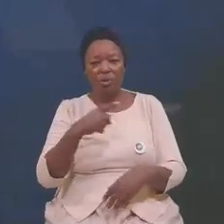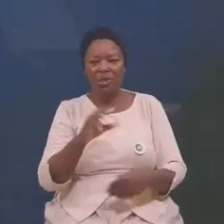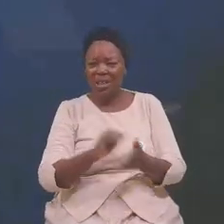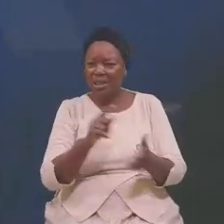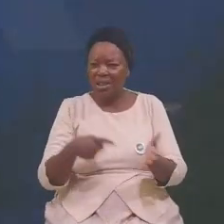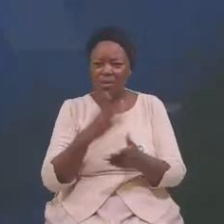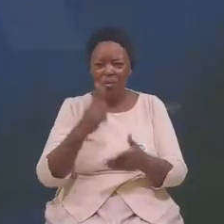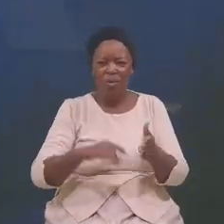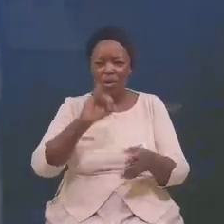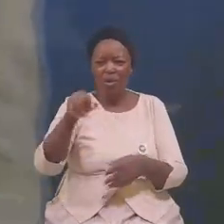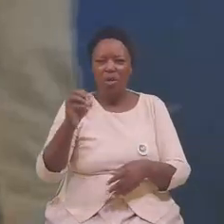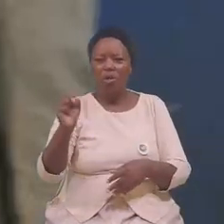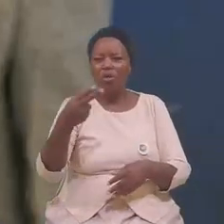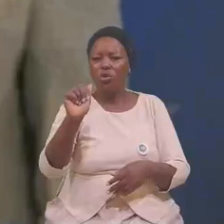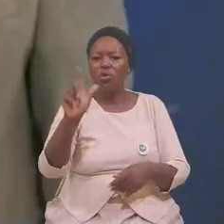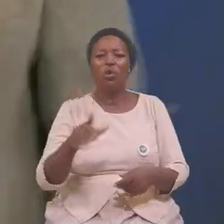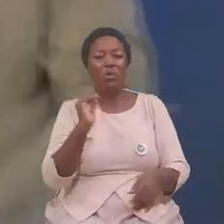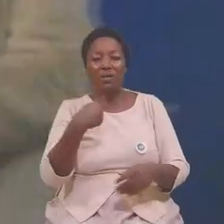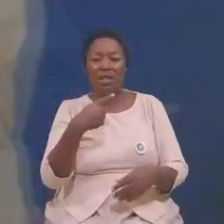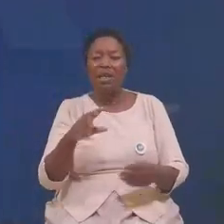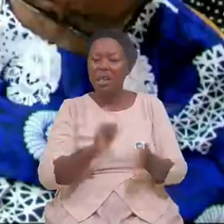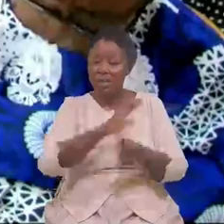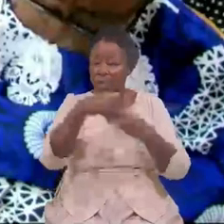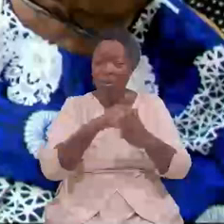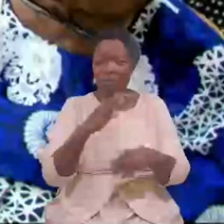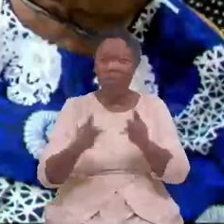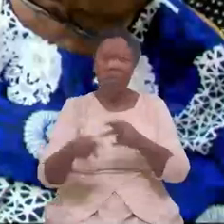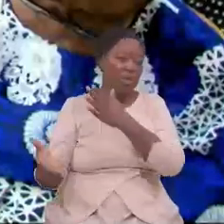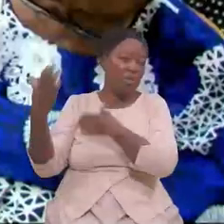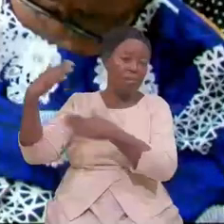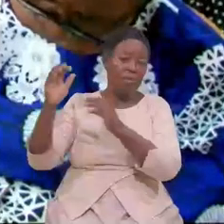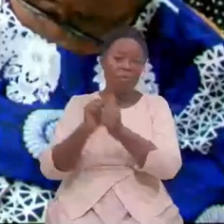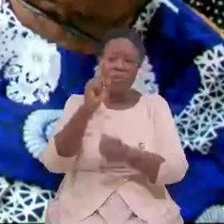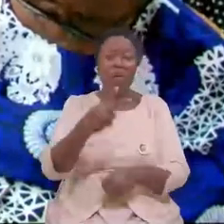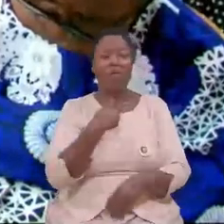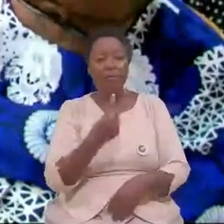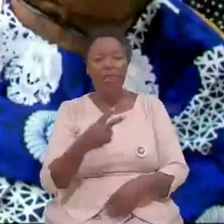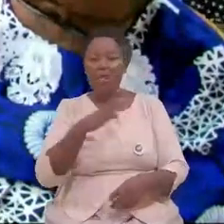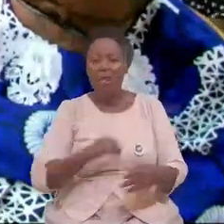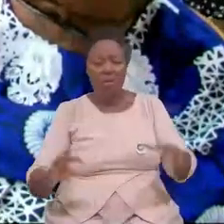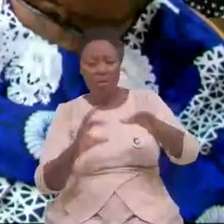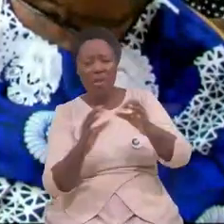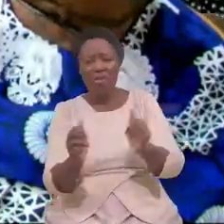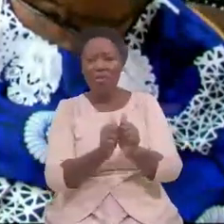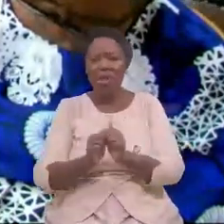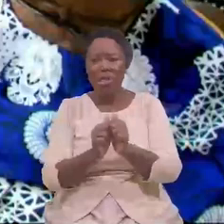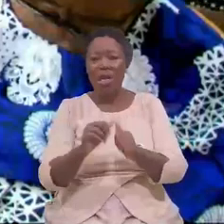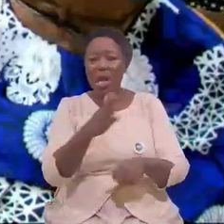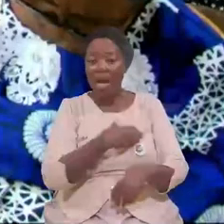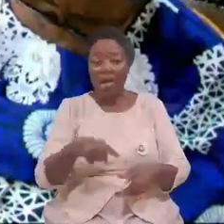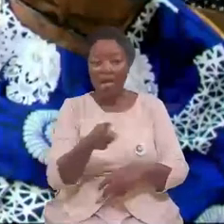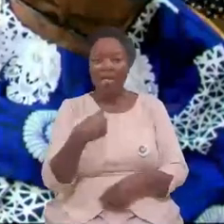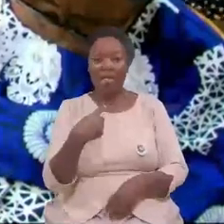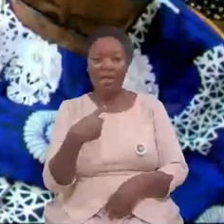Josué pouvait te dire. Tous du passé, d'une seule voix, d'une voix unie. Et ils pouvaient dire,